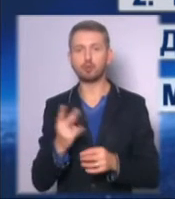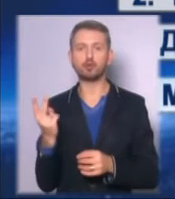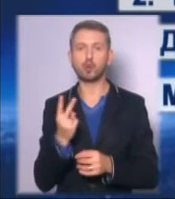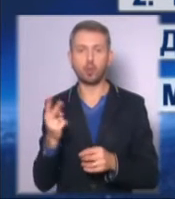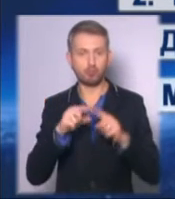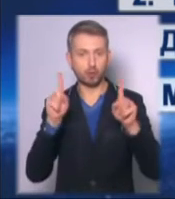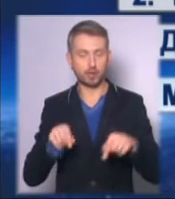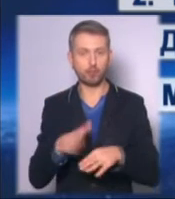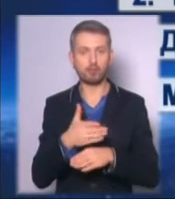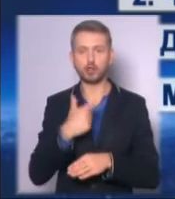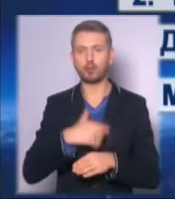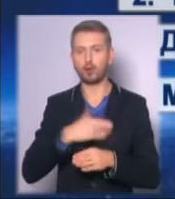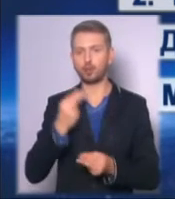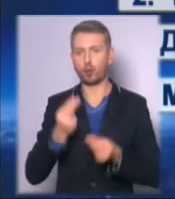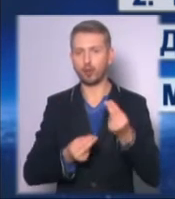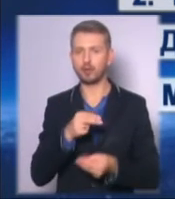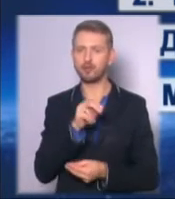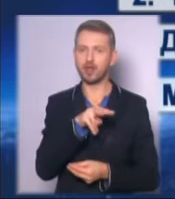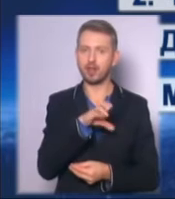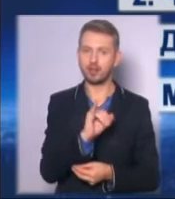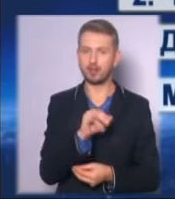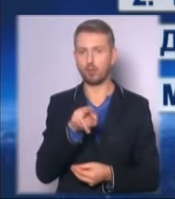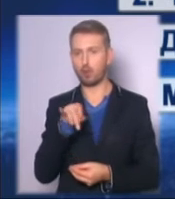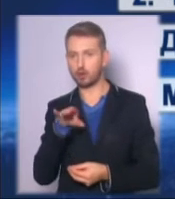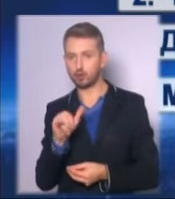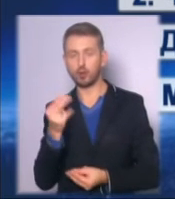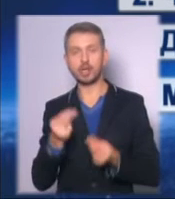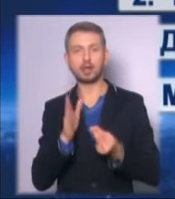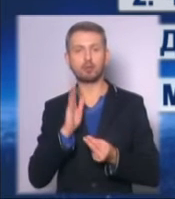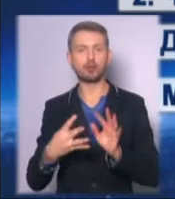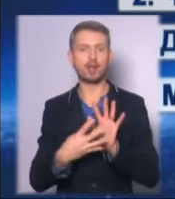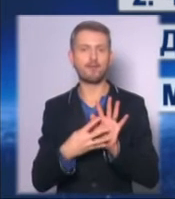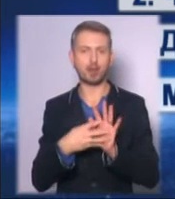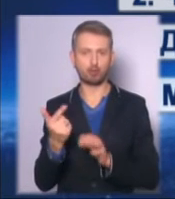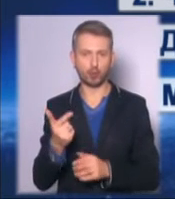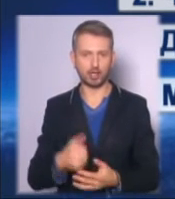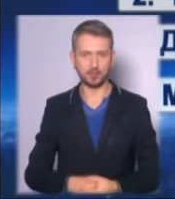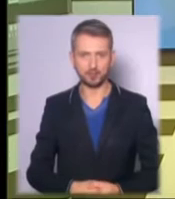між собою розігруватимуть вже Челсі та Порту. Ігри відбудуться 9 грудня.